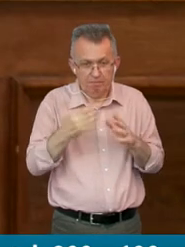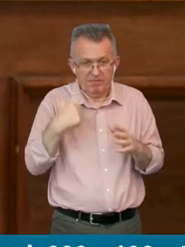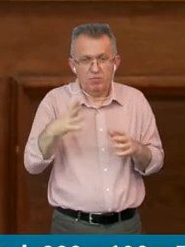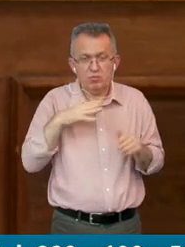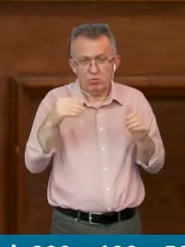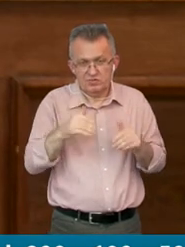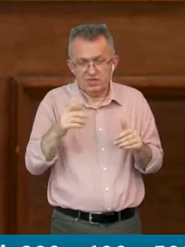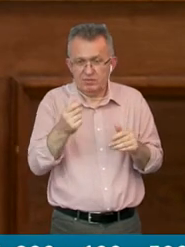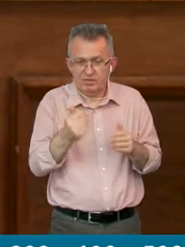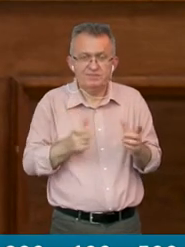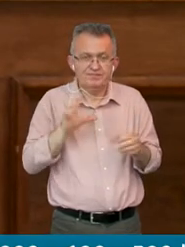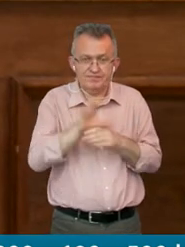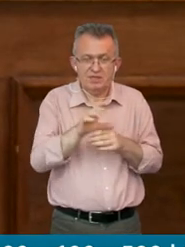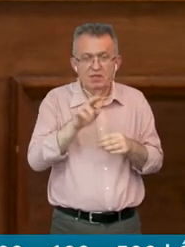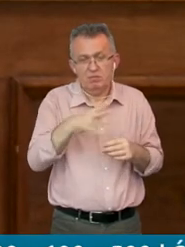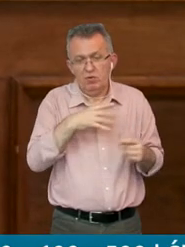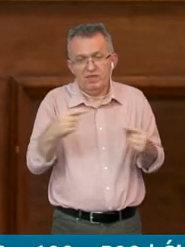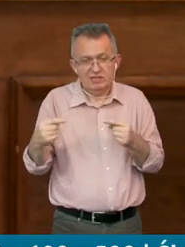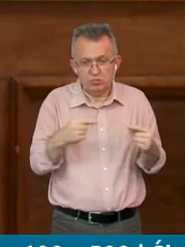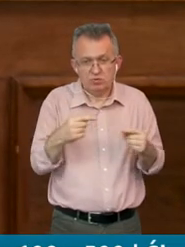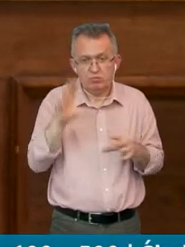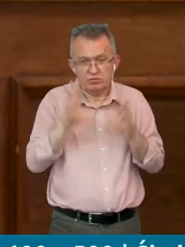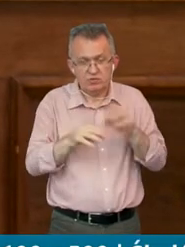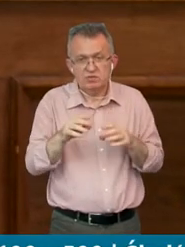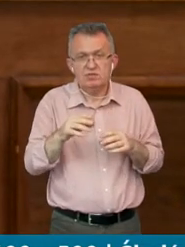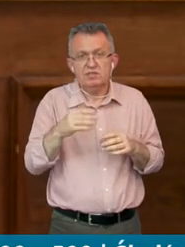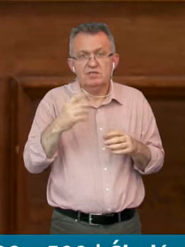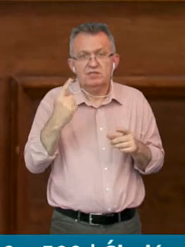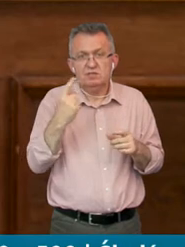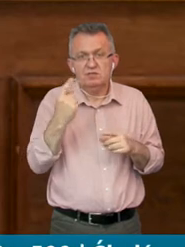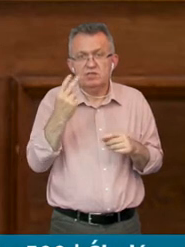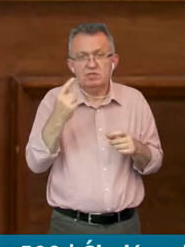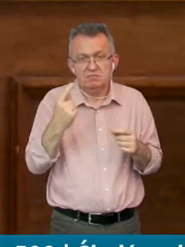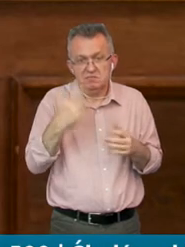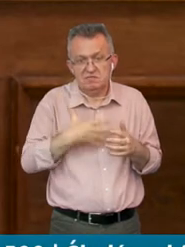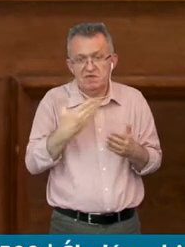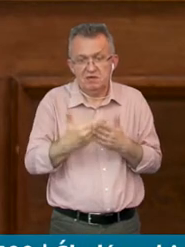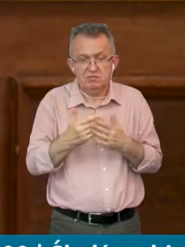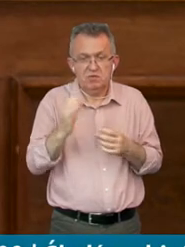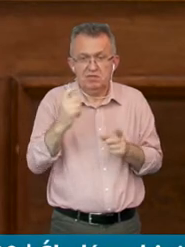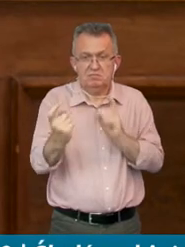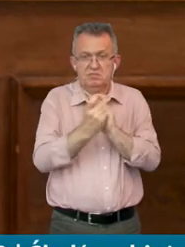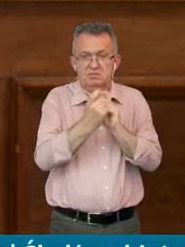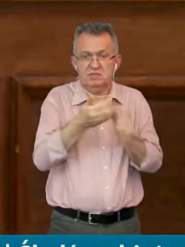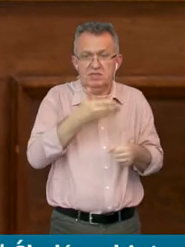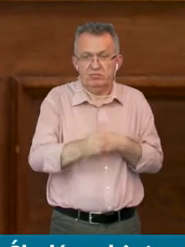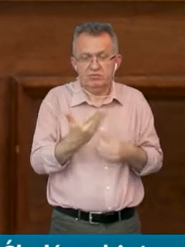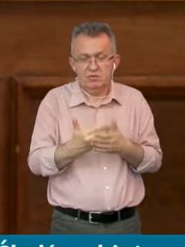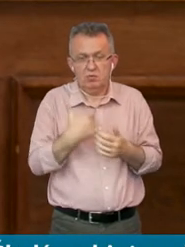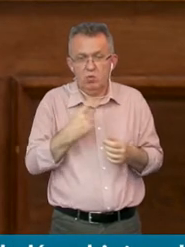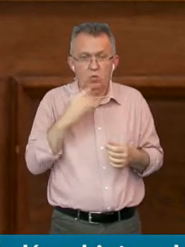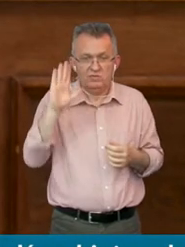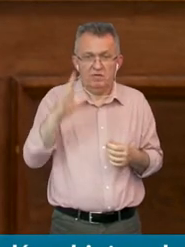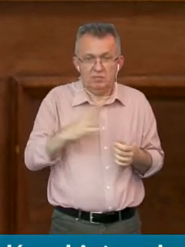Był czas wyłożenia tych projektów, był czas dyskusji przy budżecie i dziwię się tutaj politykom również, którzy dziś protestują, a głosowali za